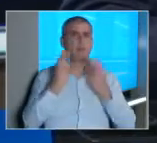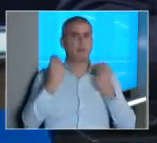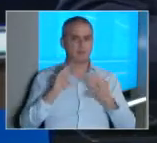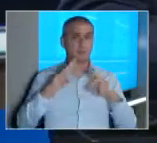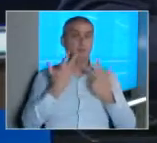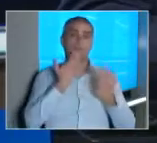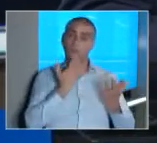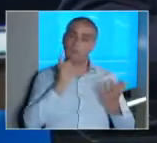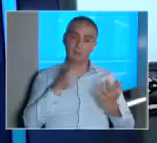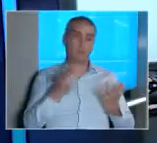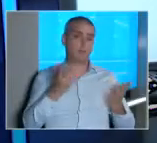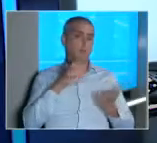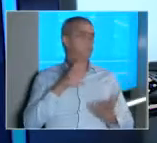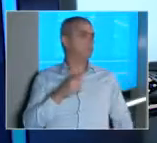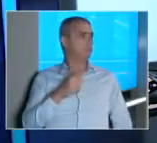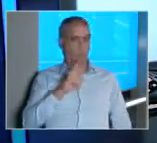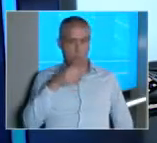בציבוריות